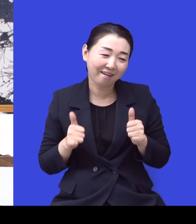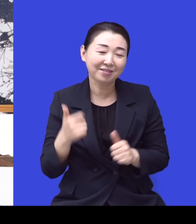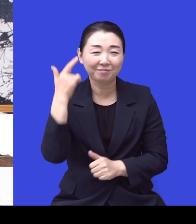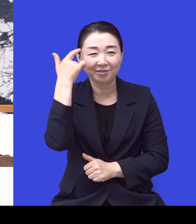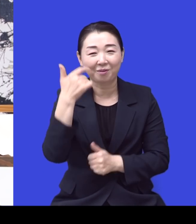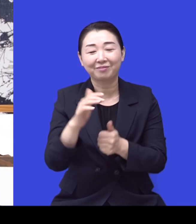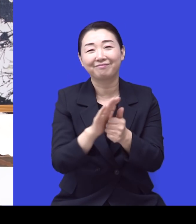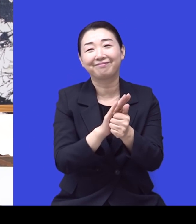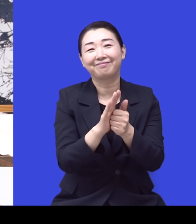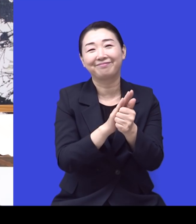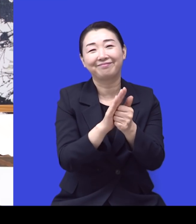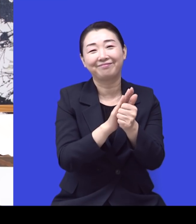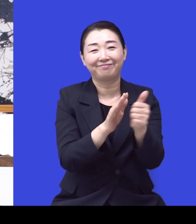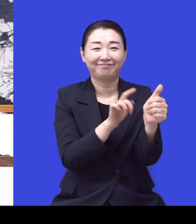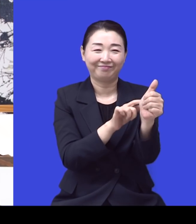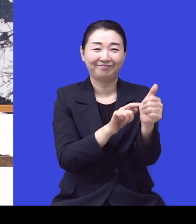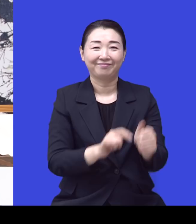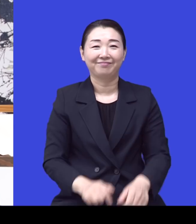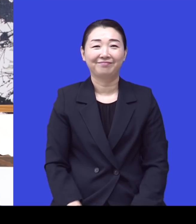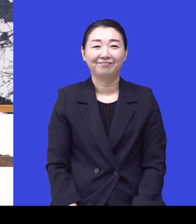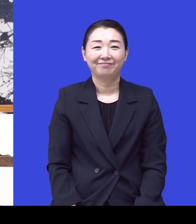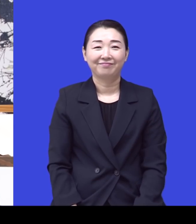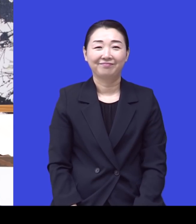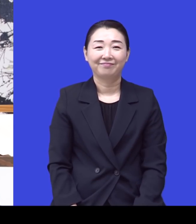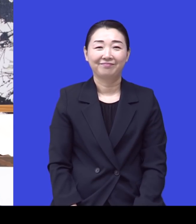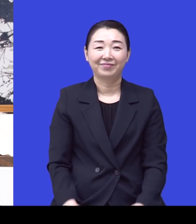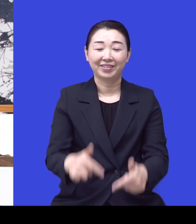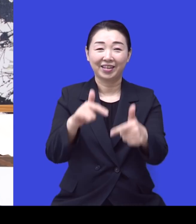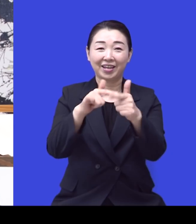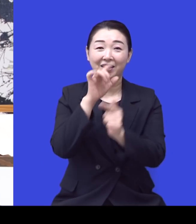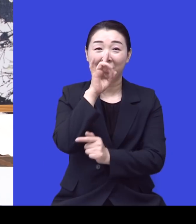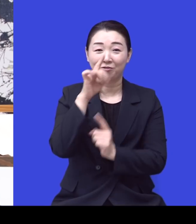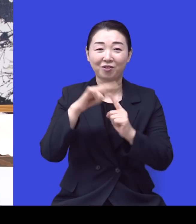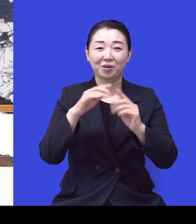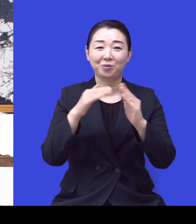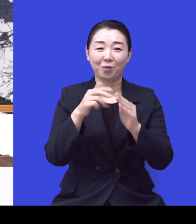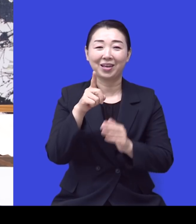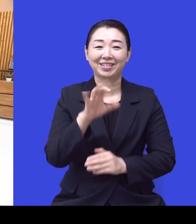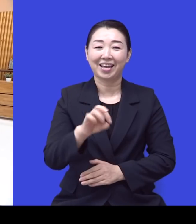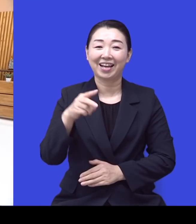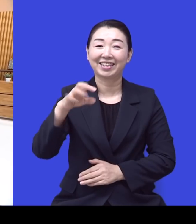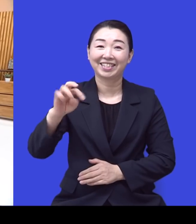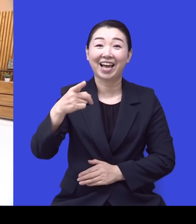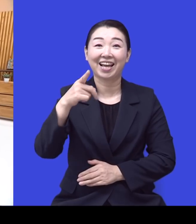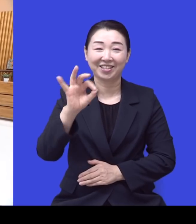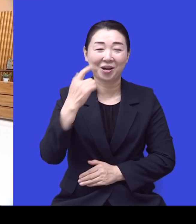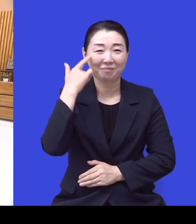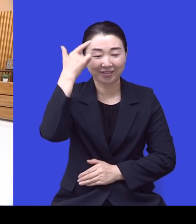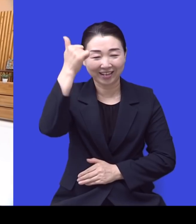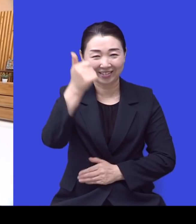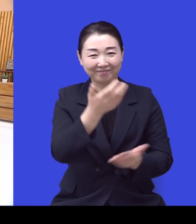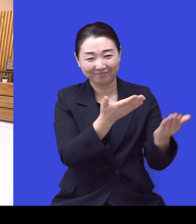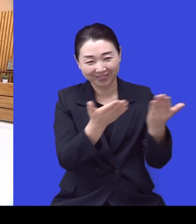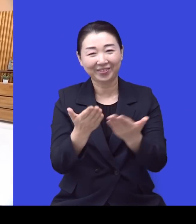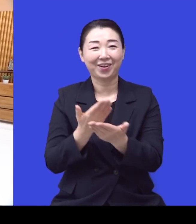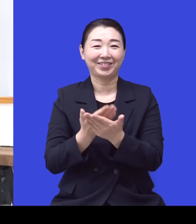영혼들을 보살피시는 분이십니다. 강남중앙교회의 장찬영 목사님이십니다. 어서 오세요.